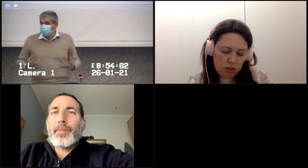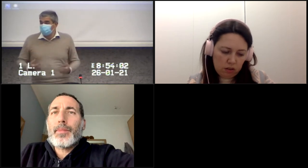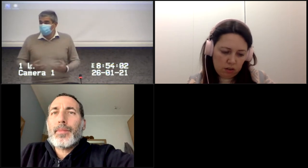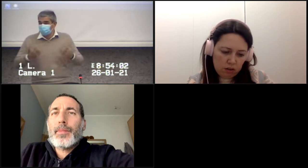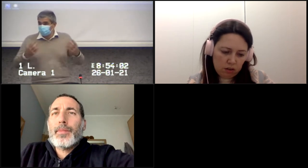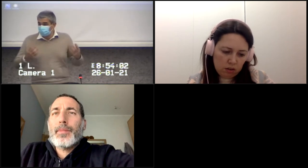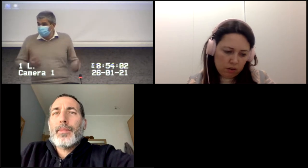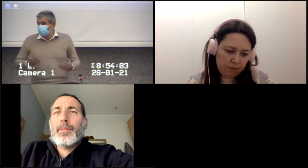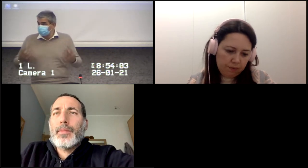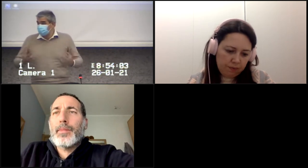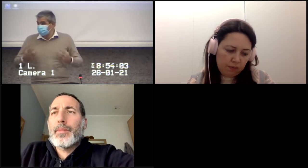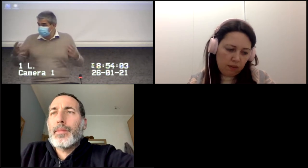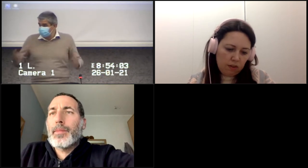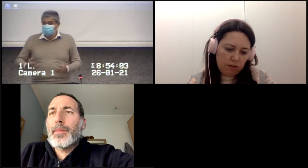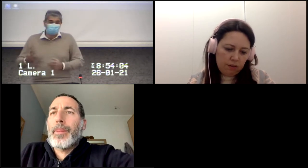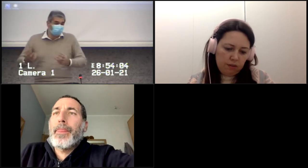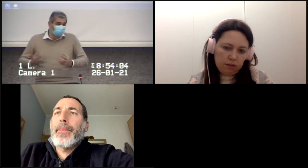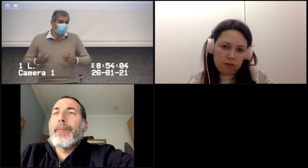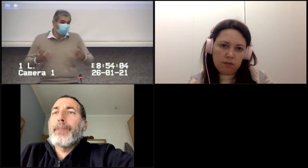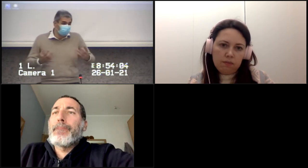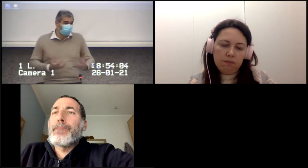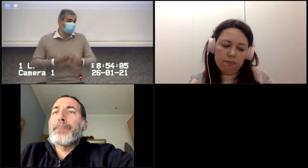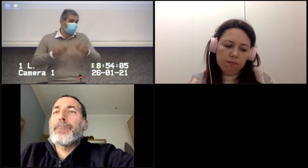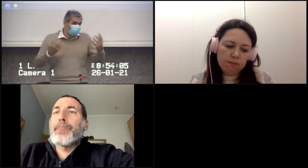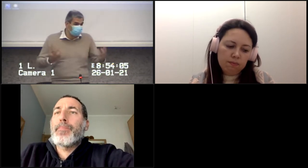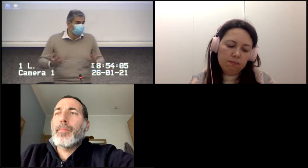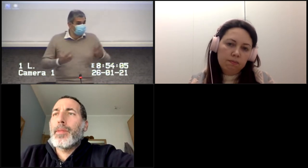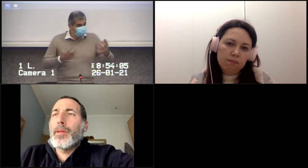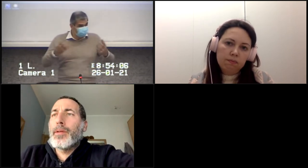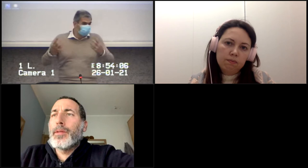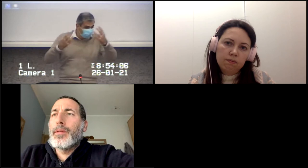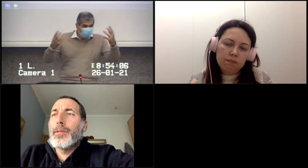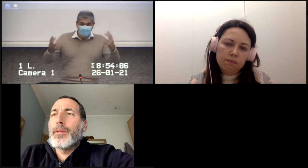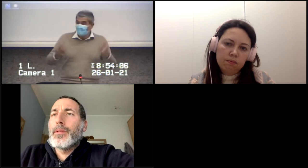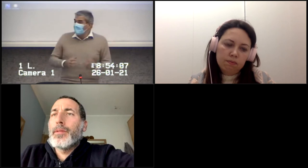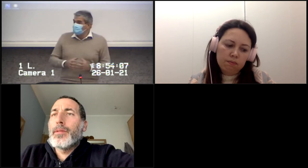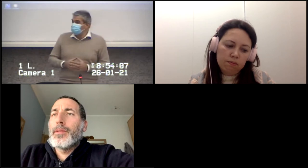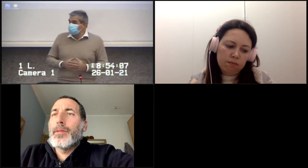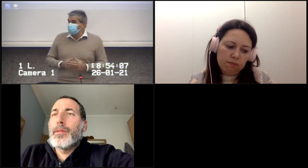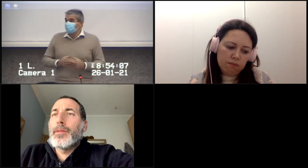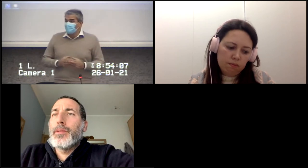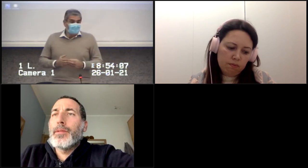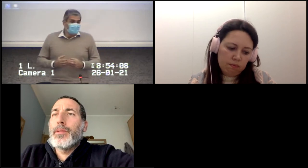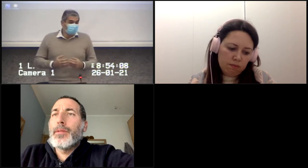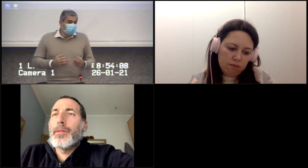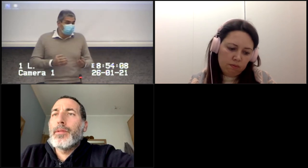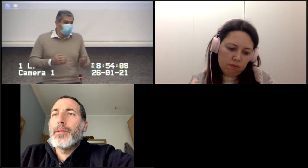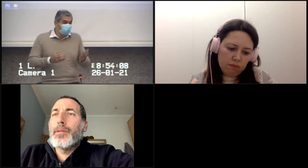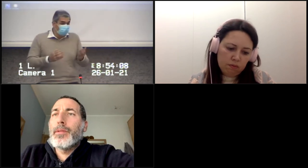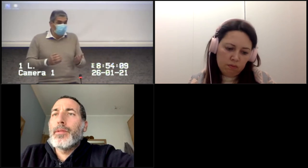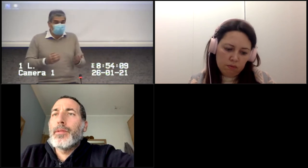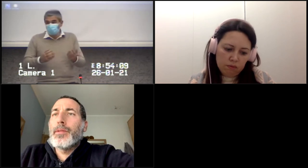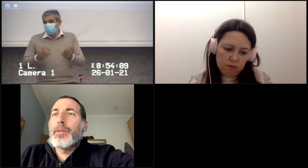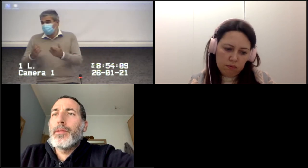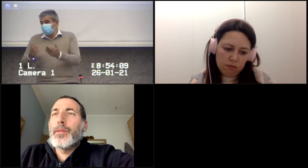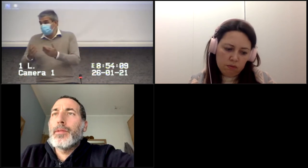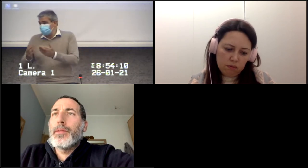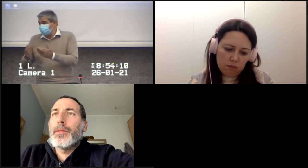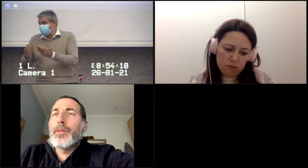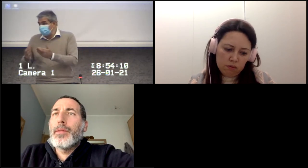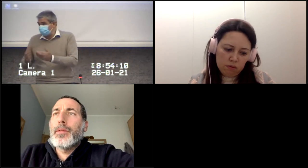dell'esplosione del lavoro tra gli anni 50, 60 e 70, un fiorire di abitazioni senza poi un disegno organico. Ora